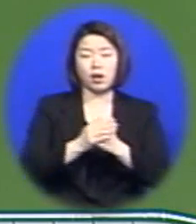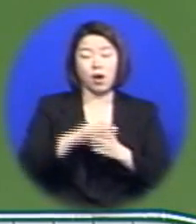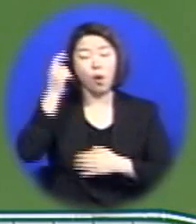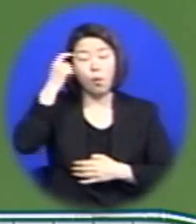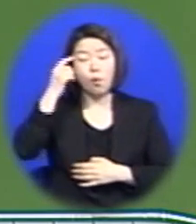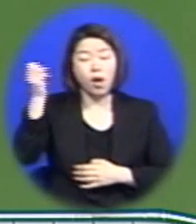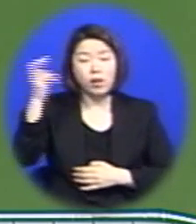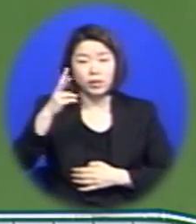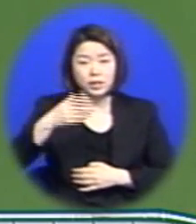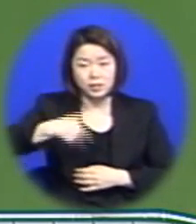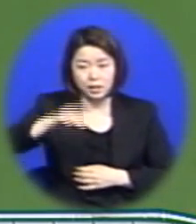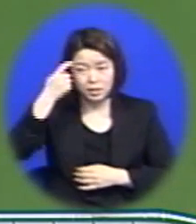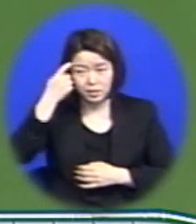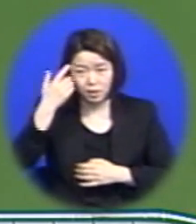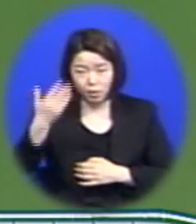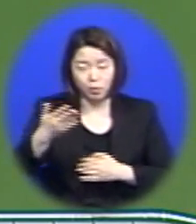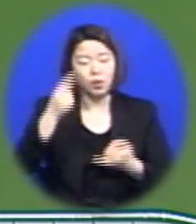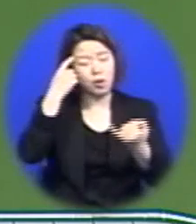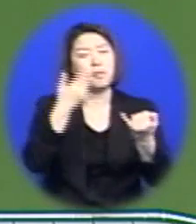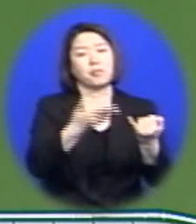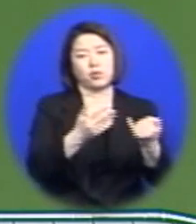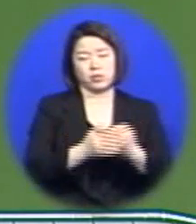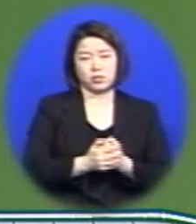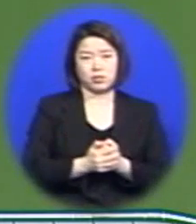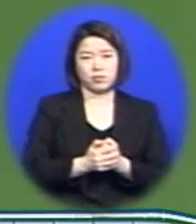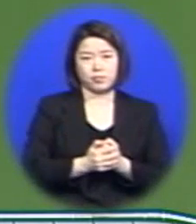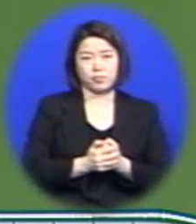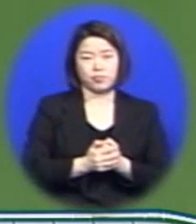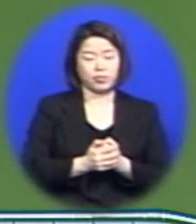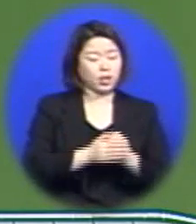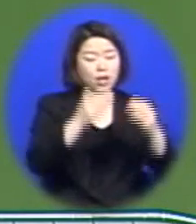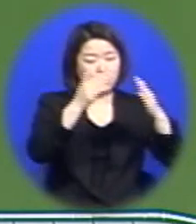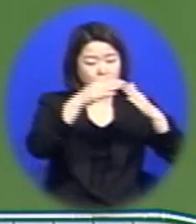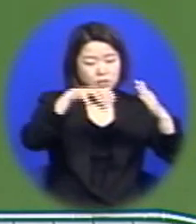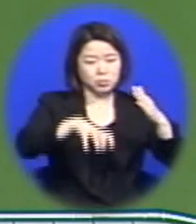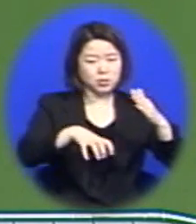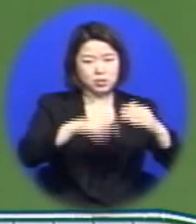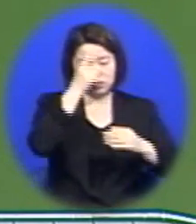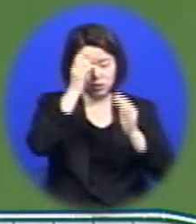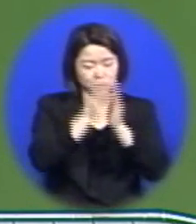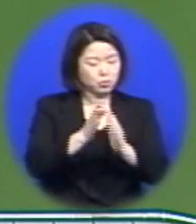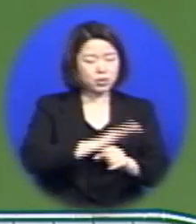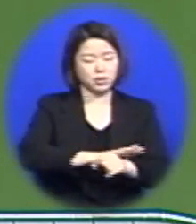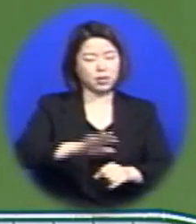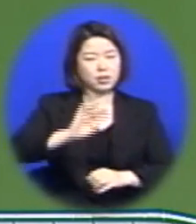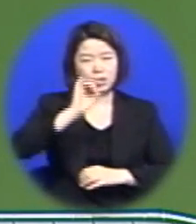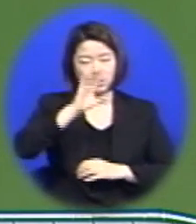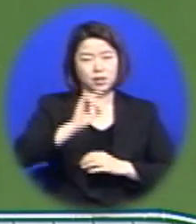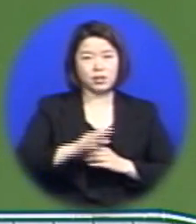이제 다시 교회 가시나요 어 집에서는 기도가 잘 안